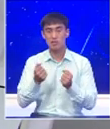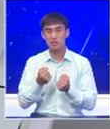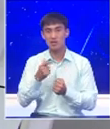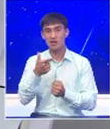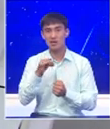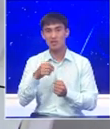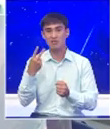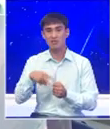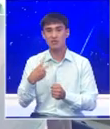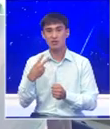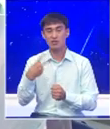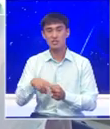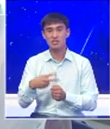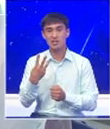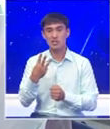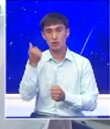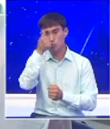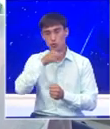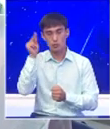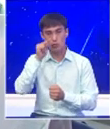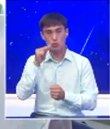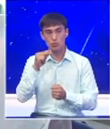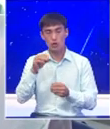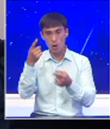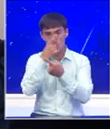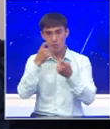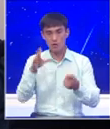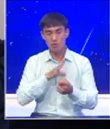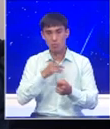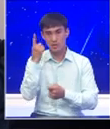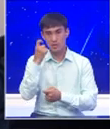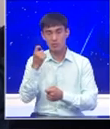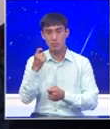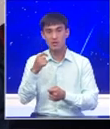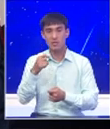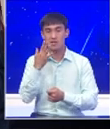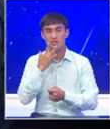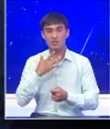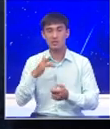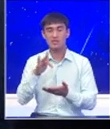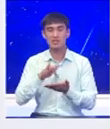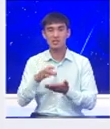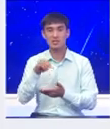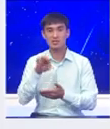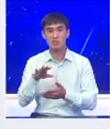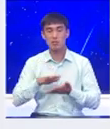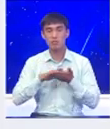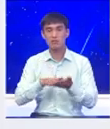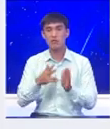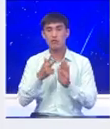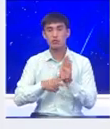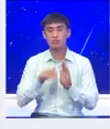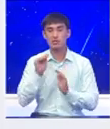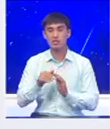на 2022-2023 учебный год уже опубликованы. По данным Национального центра тестирования, в этом году было подано около